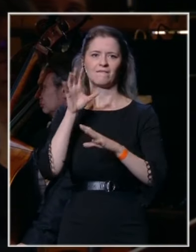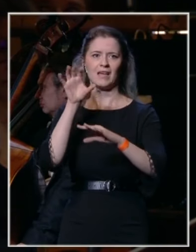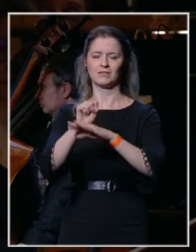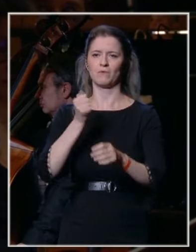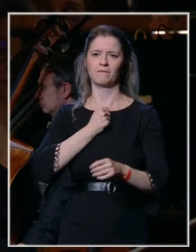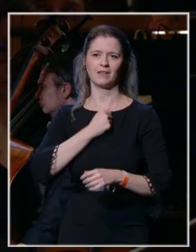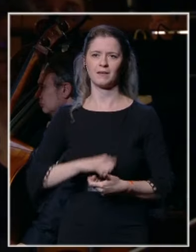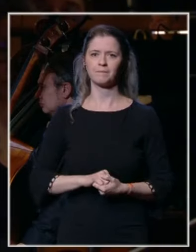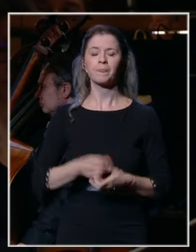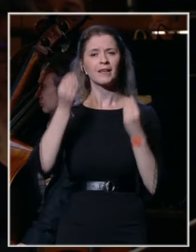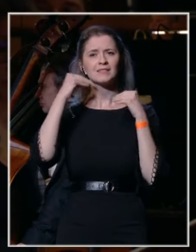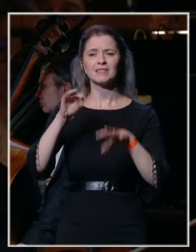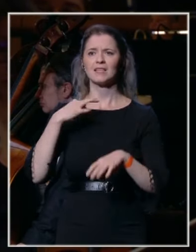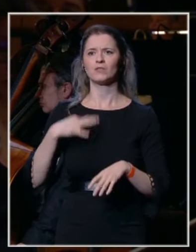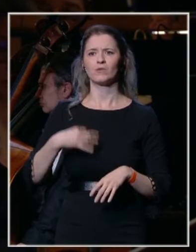Tisztelt hölgyeim és uraim!